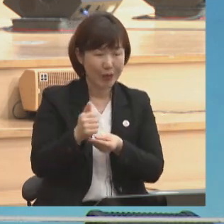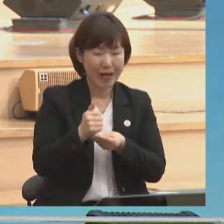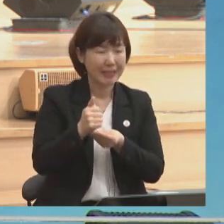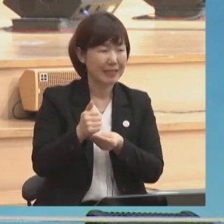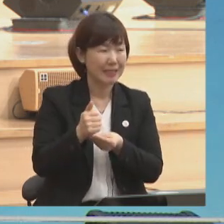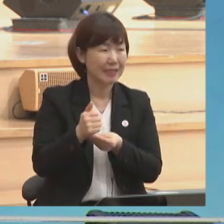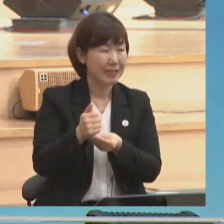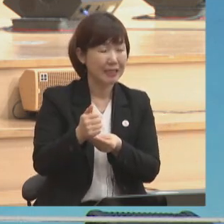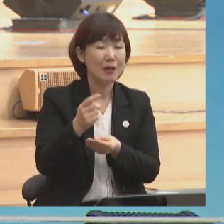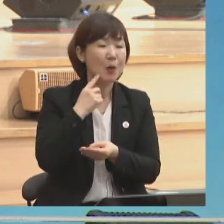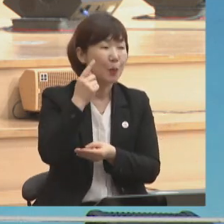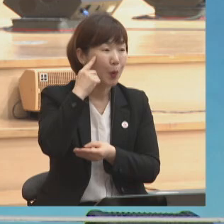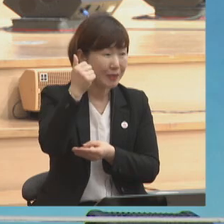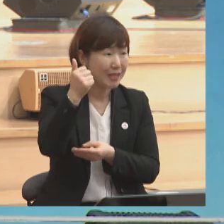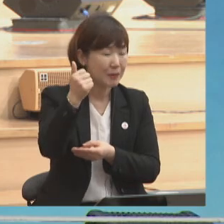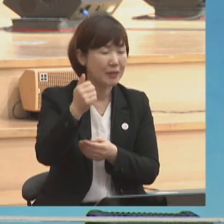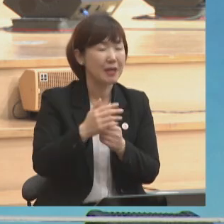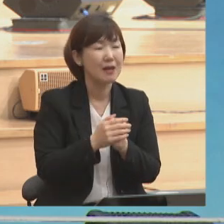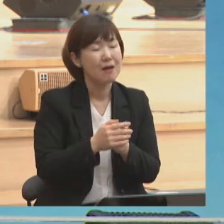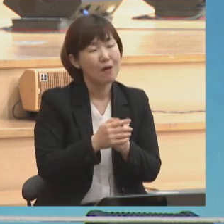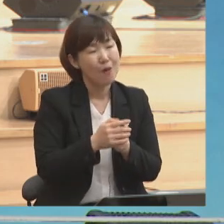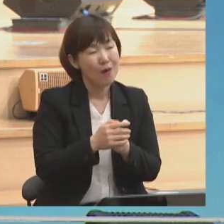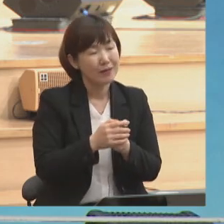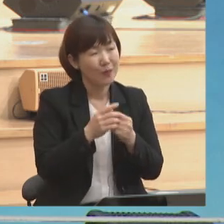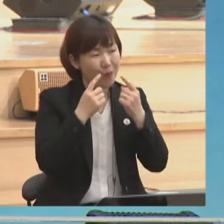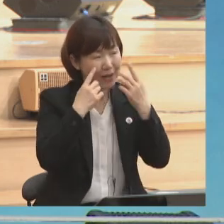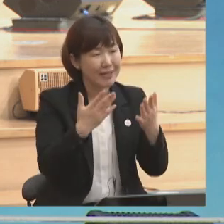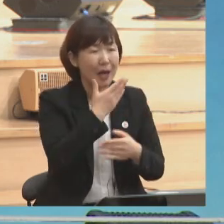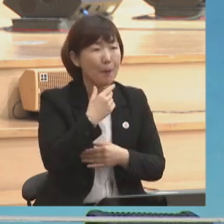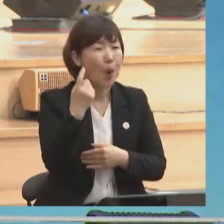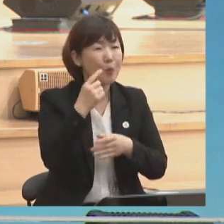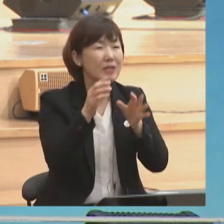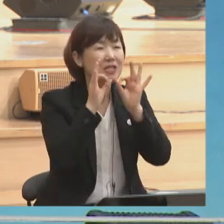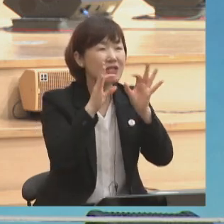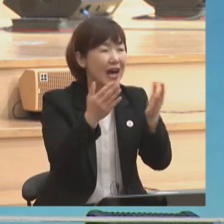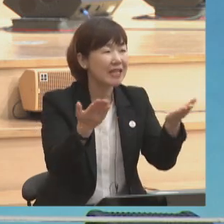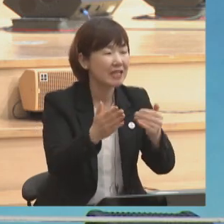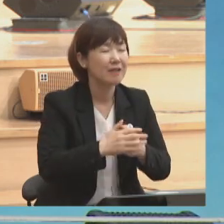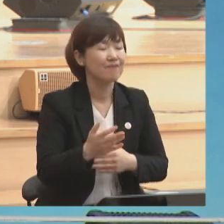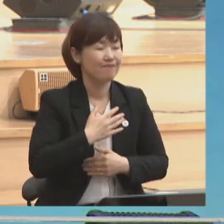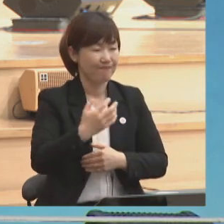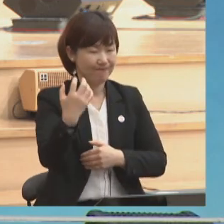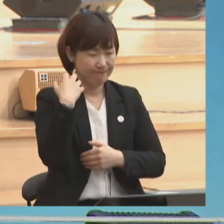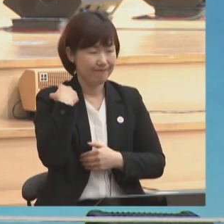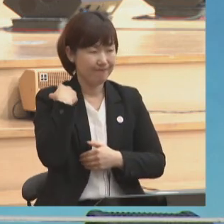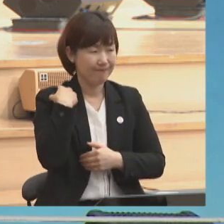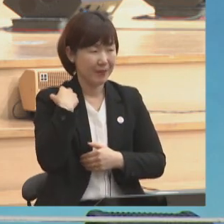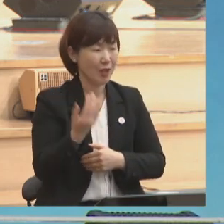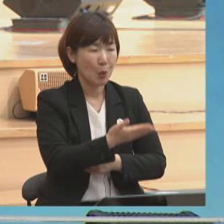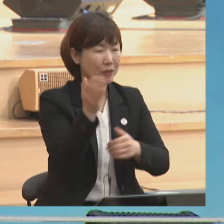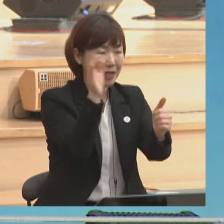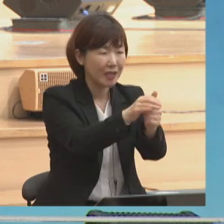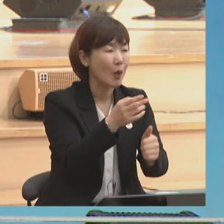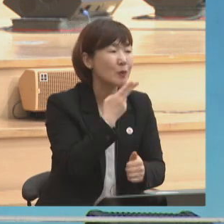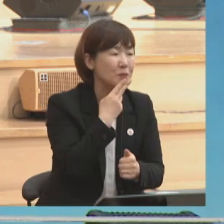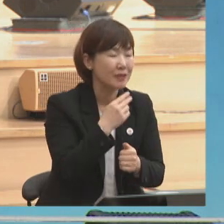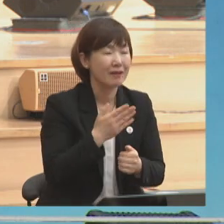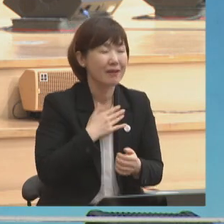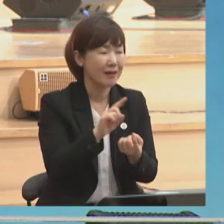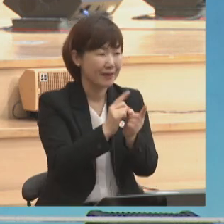정말로 시뻘건 주의 복음을 증가하는 일은 여러분에게 짐지어지지는 않아요. 제가 대신할